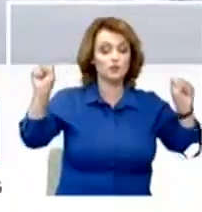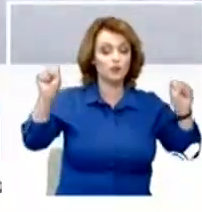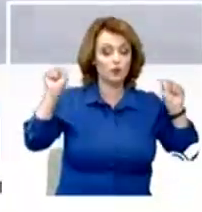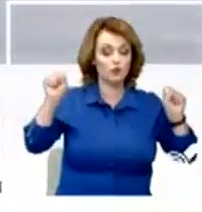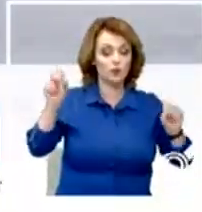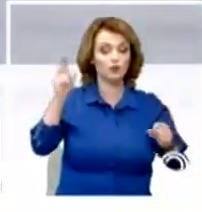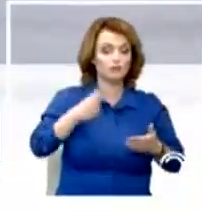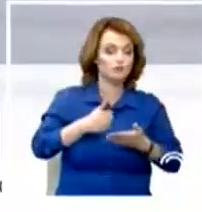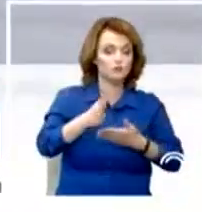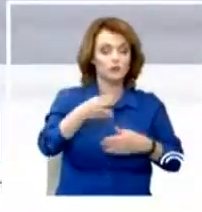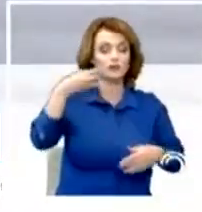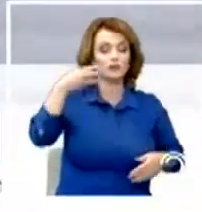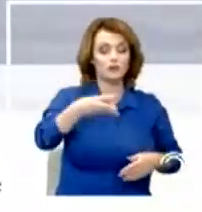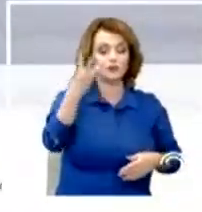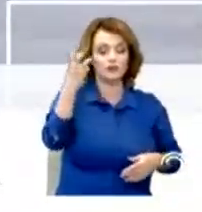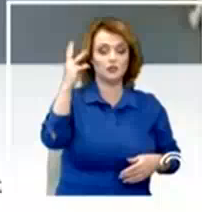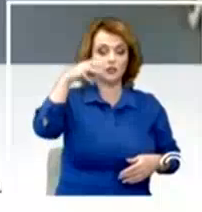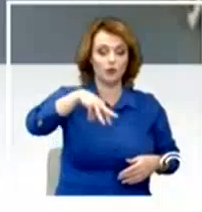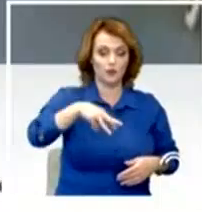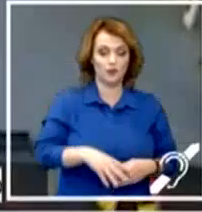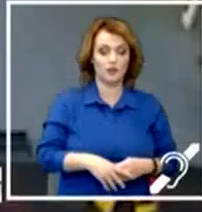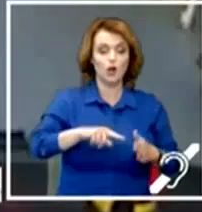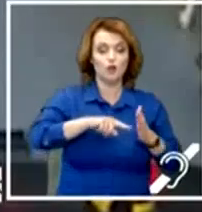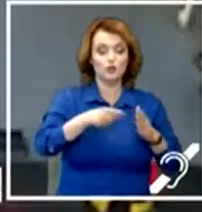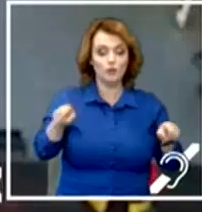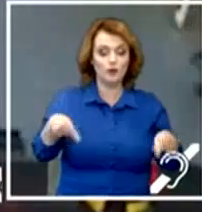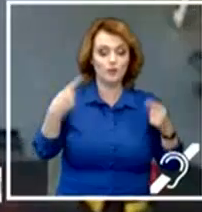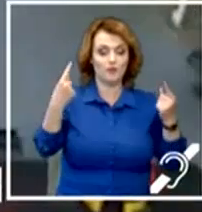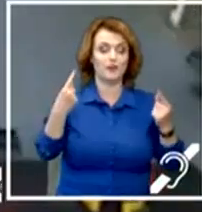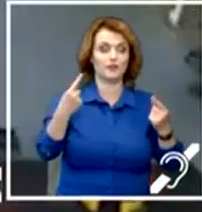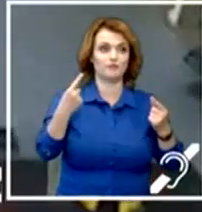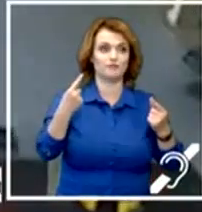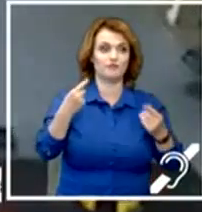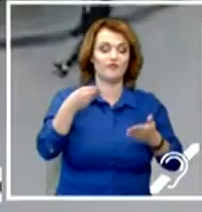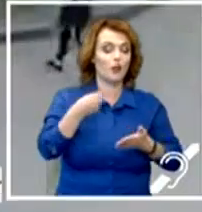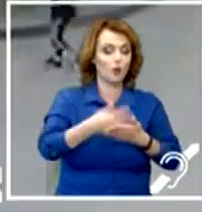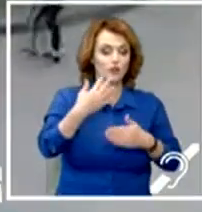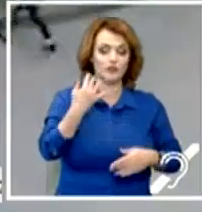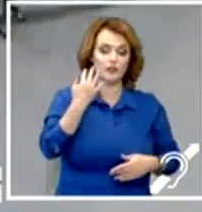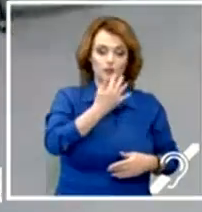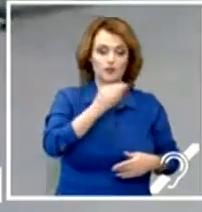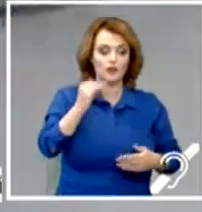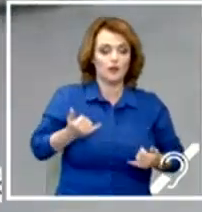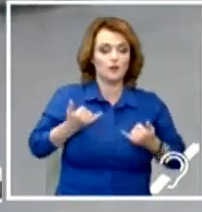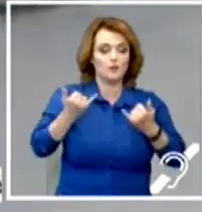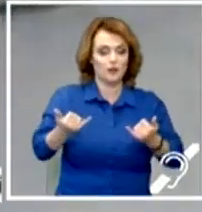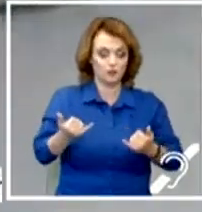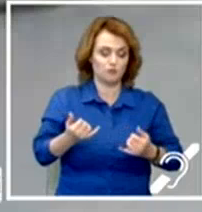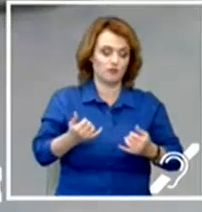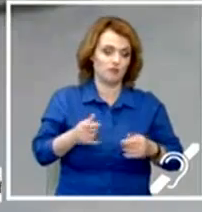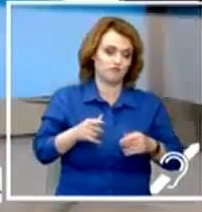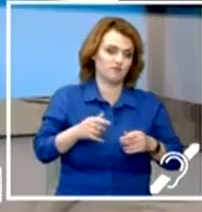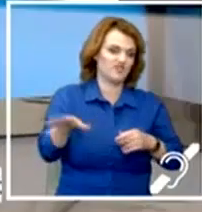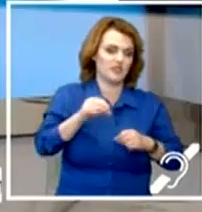care vor parcurge 3300 de kilometri, în scopul promovării valorilor naționale și a respectului pentru eroii români.